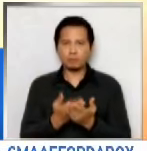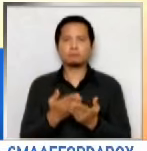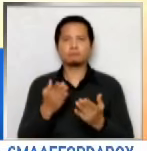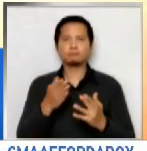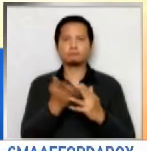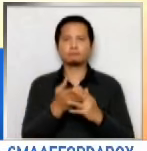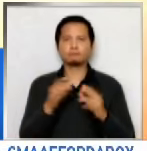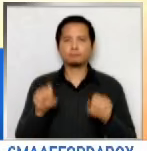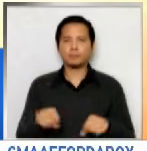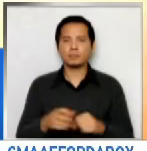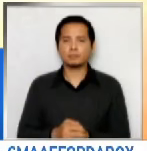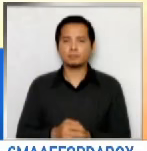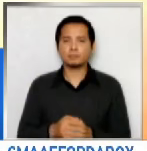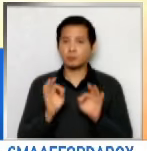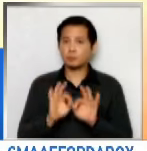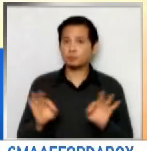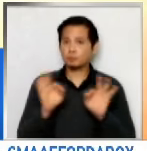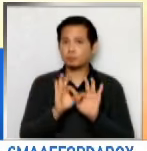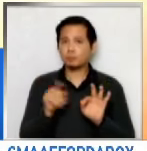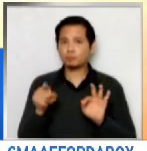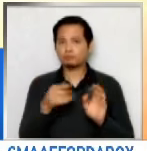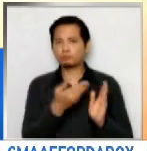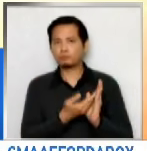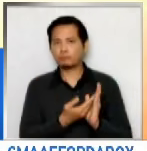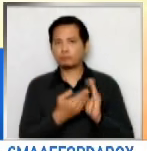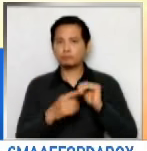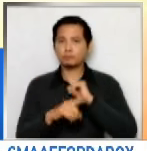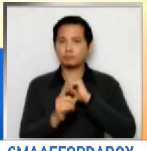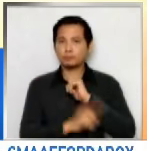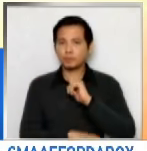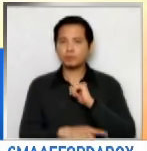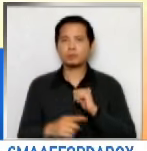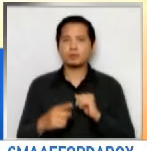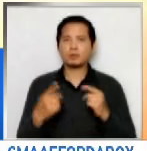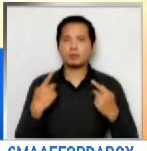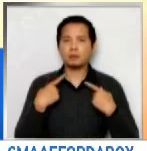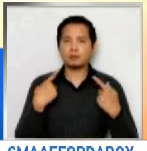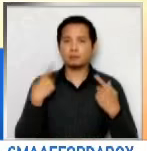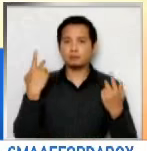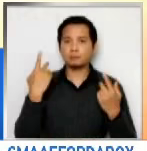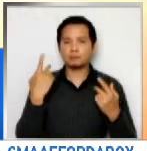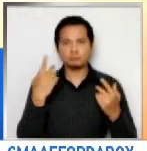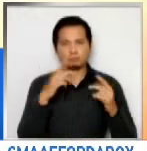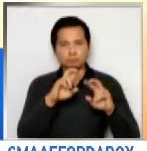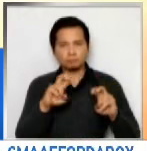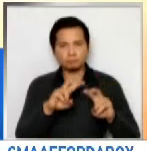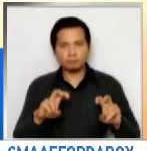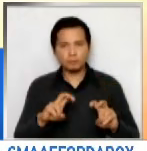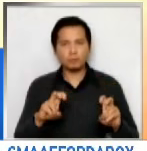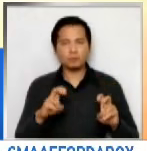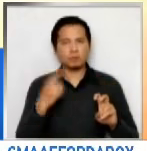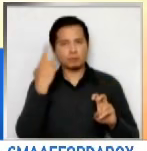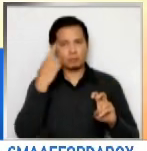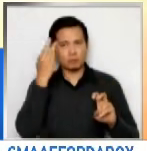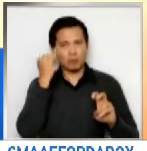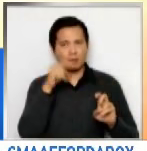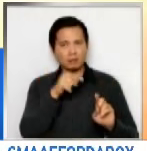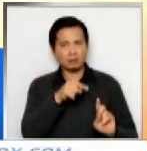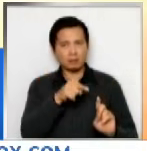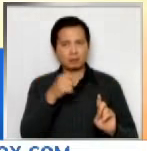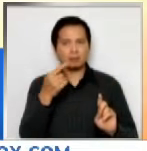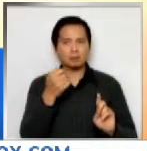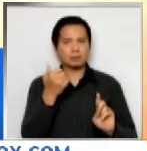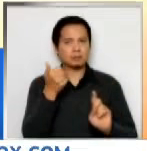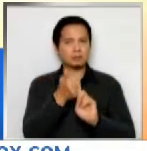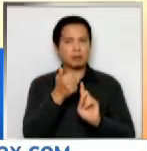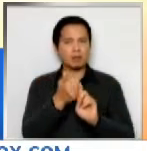na panagunitan ito, kailangan pananagutan ang consequences na isang bagay na ginawa na labag sa intensyon ng batas. Halimbawa,